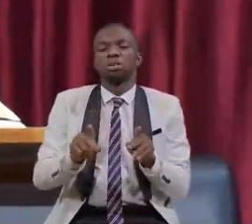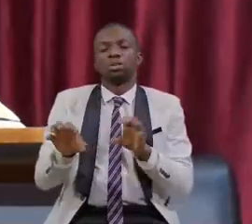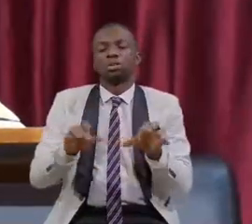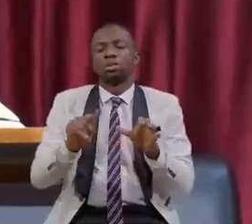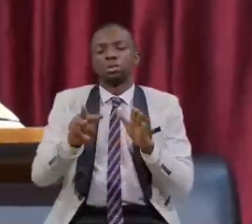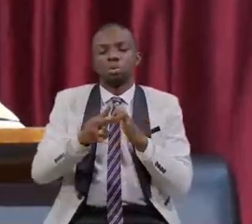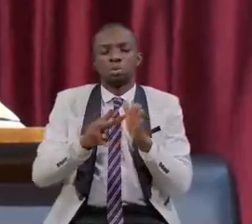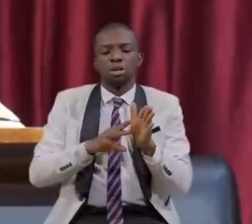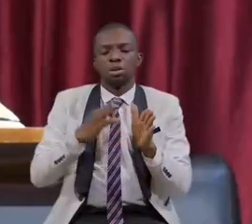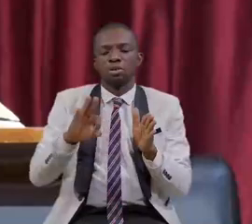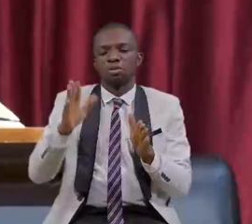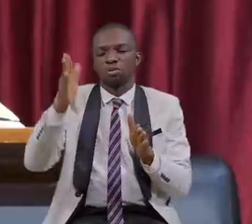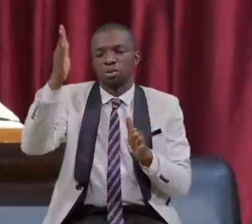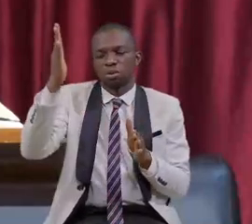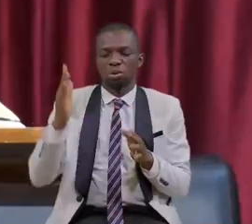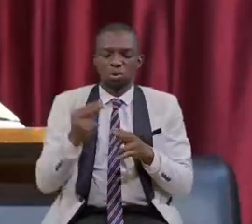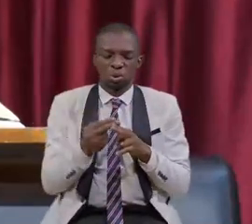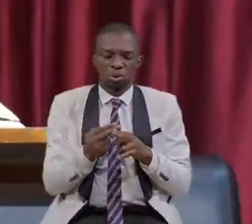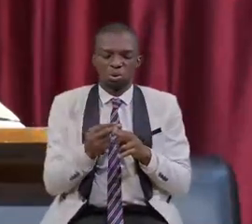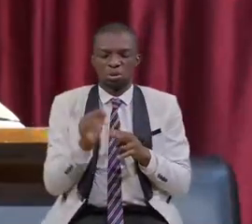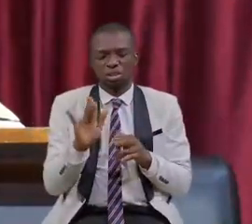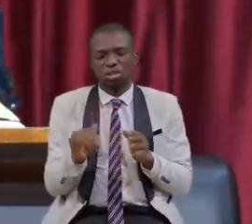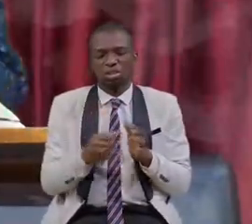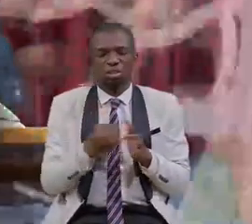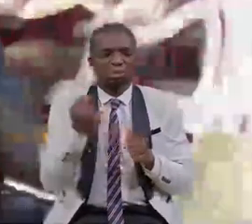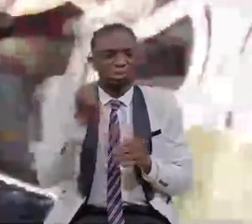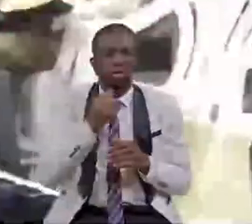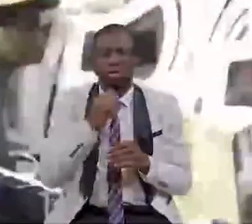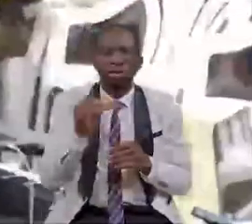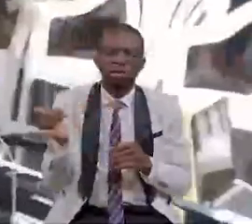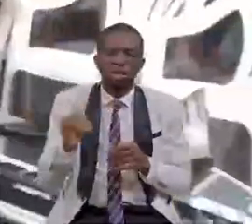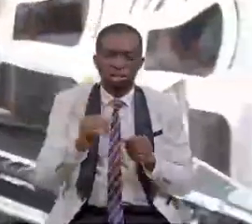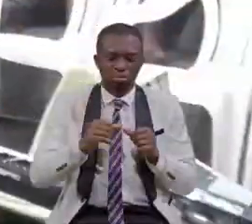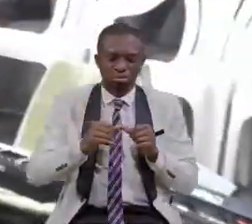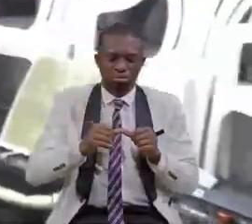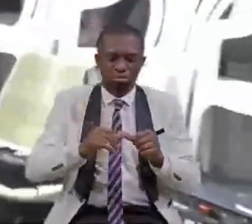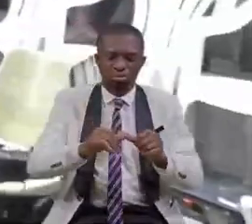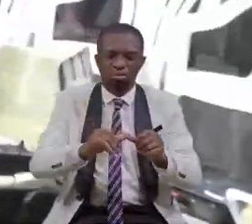Ce n'était pas leur état de vie.